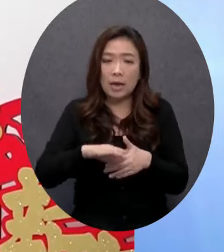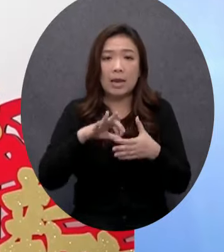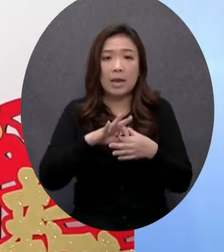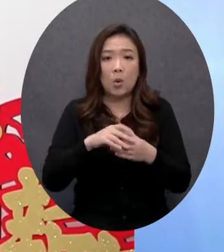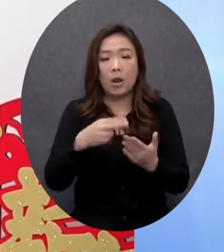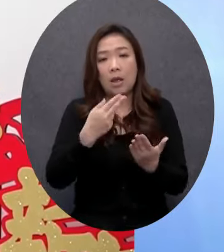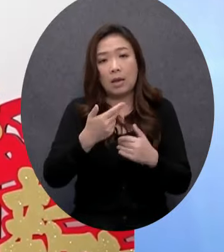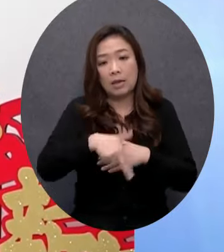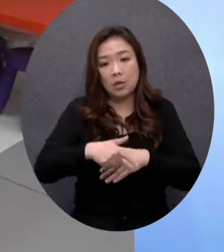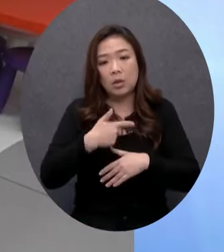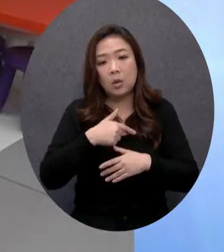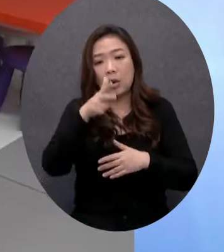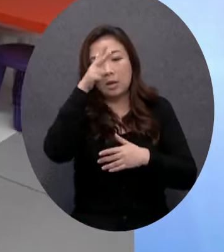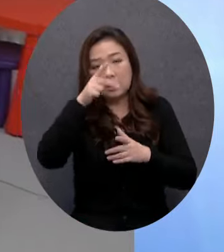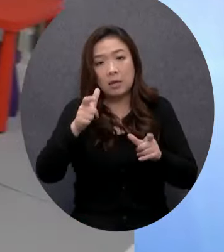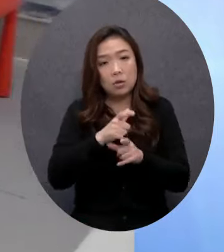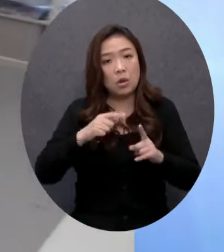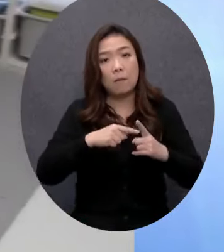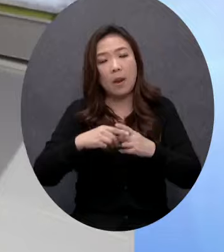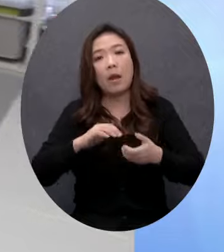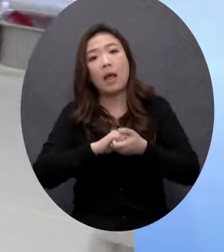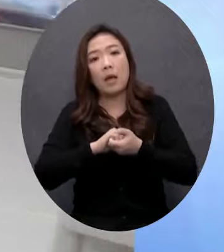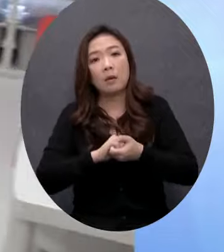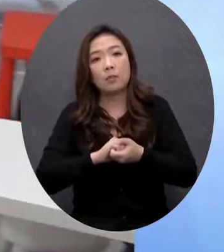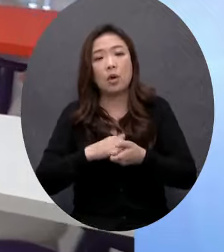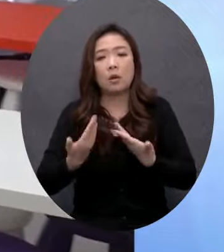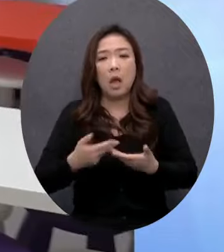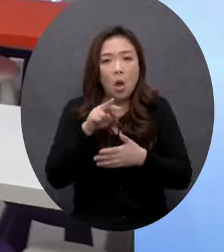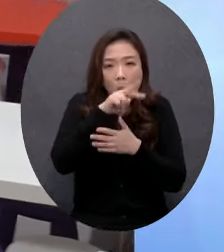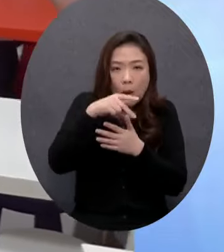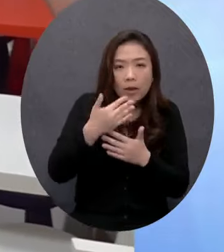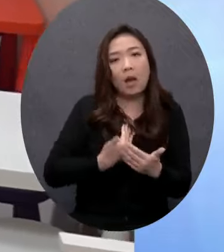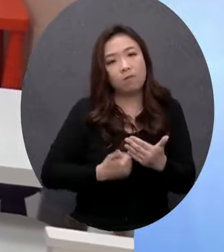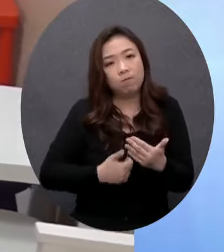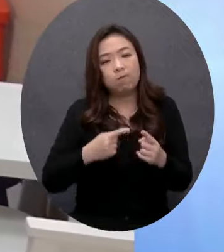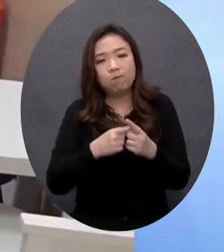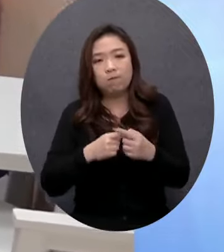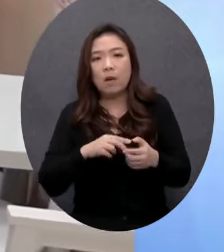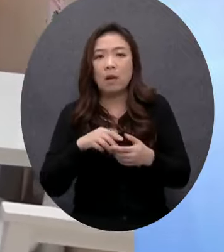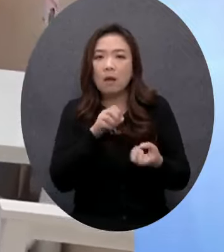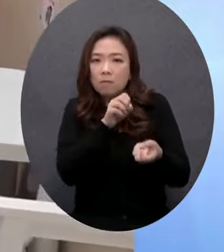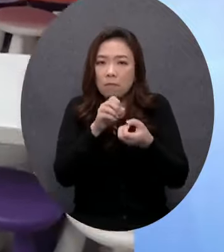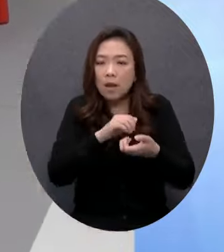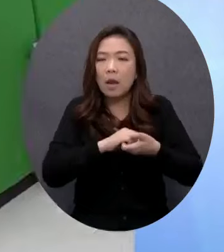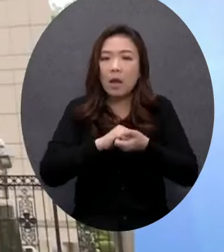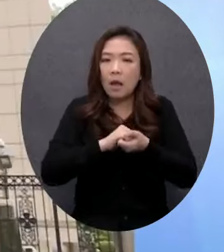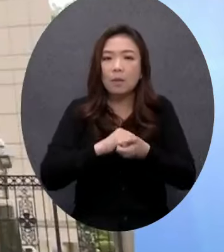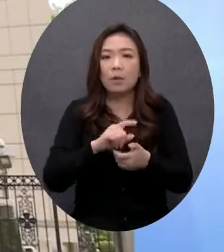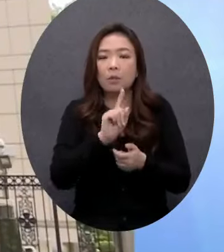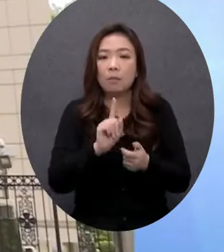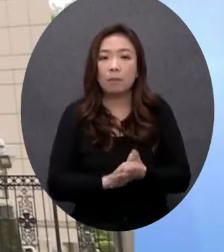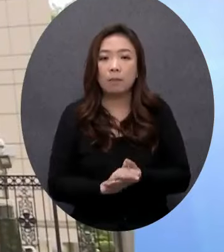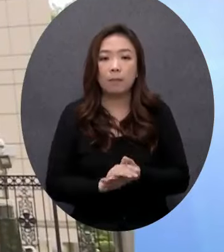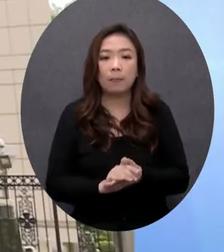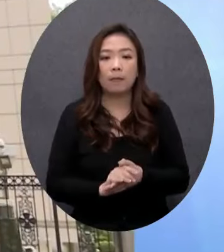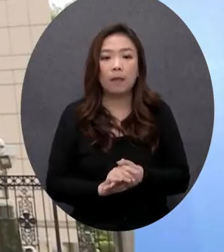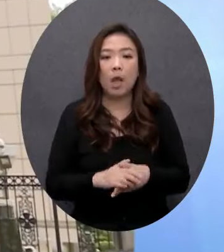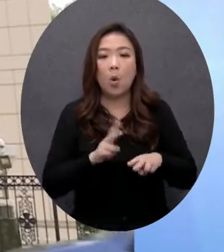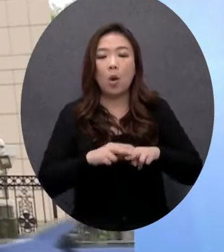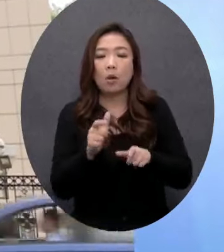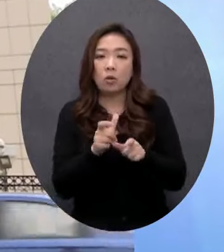要政商民合作，當局積極揾緊有心人協助，探討彼此合作空間。國家財政部宣